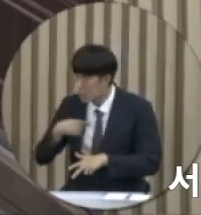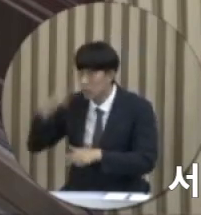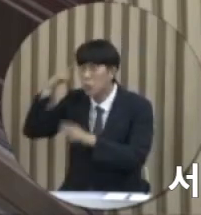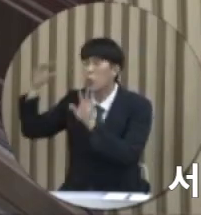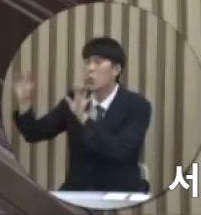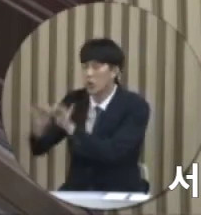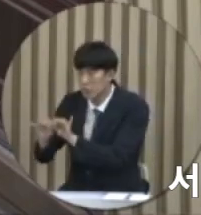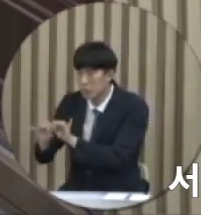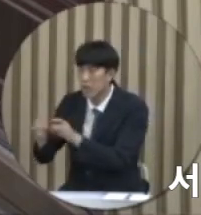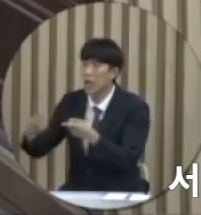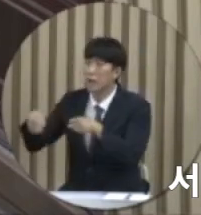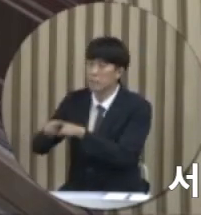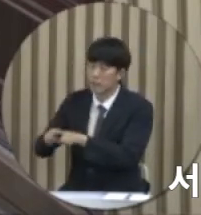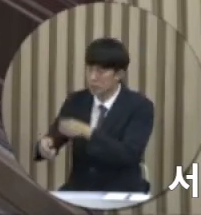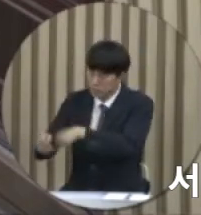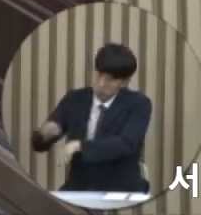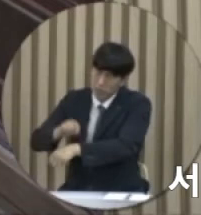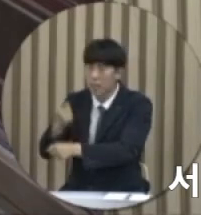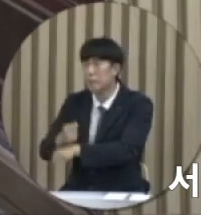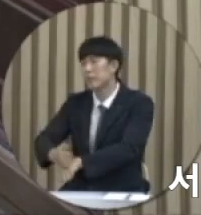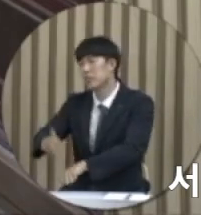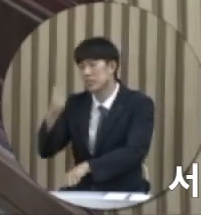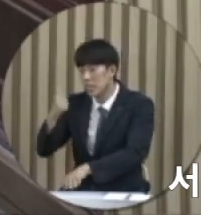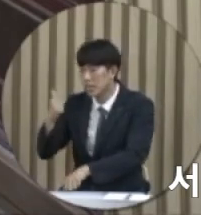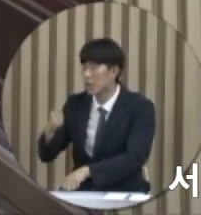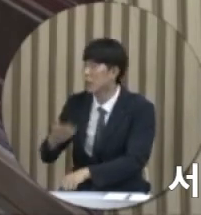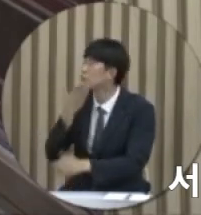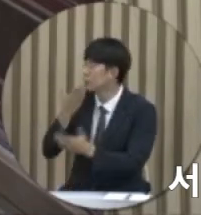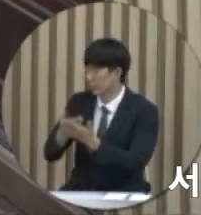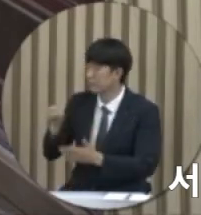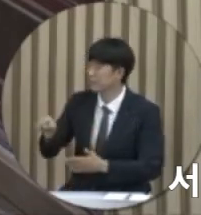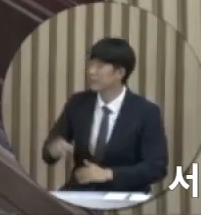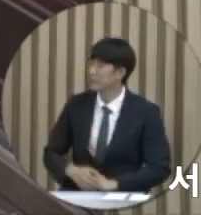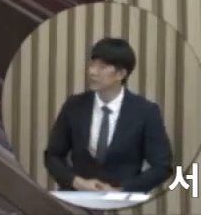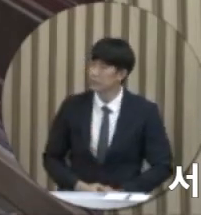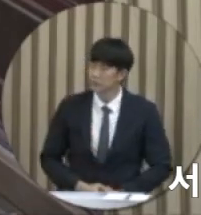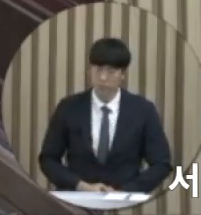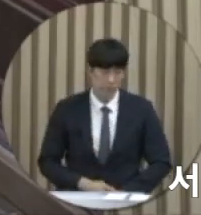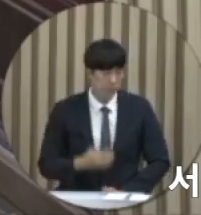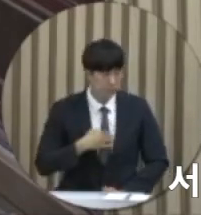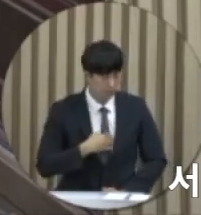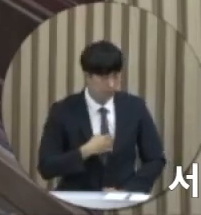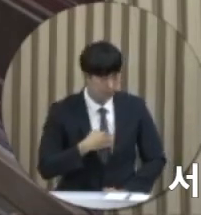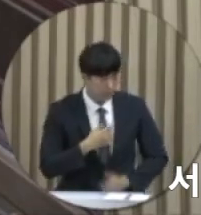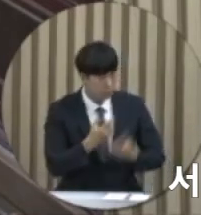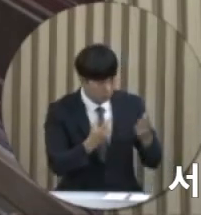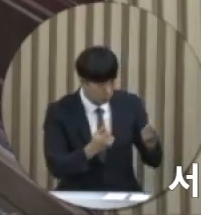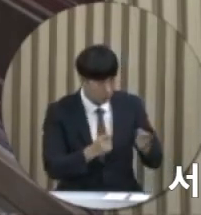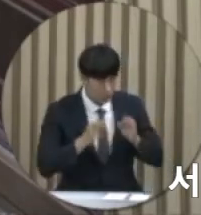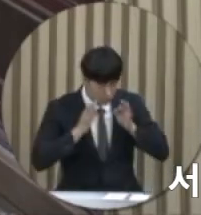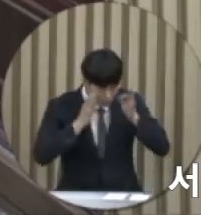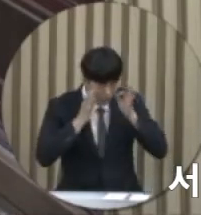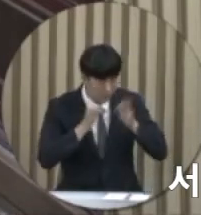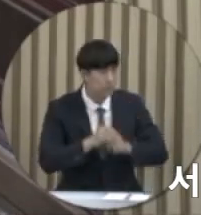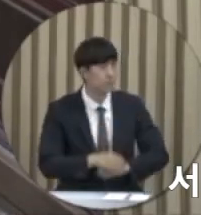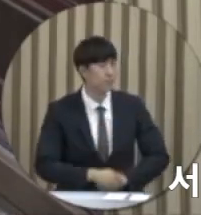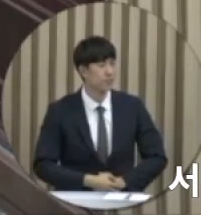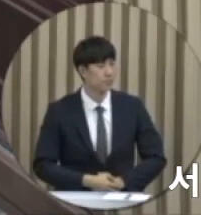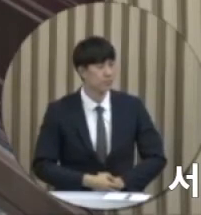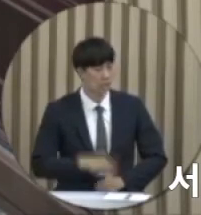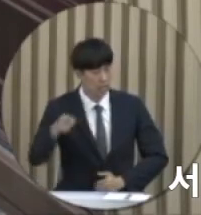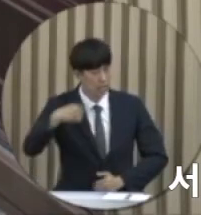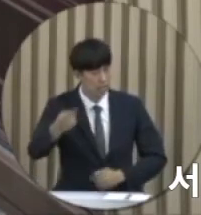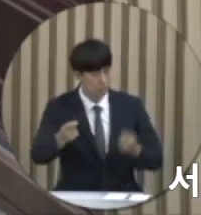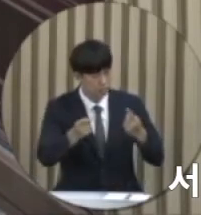형성하고 함께 하자는 의지를 다지는 건 매우 중요하다고 생각합니다. 네, 저 역시도 최선을 다하겠습니다. 다음